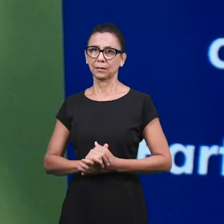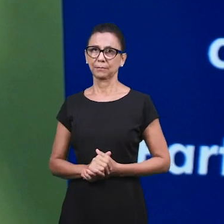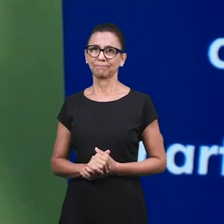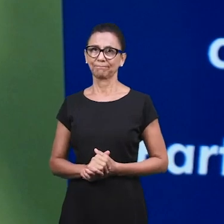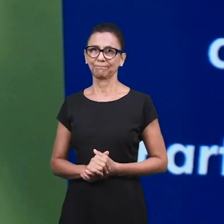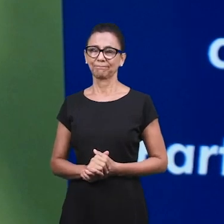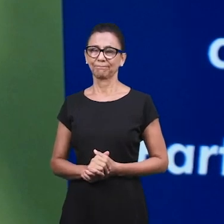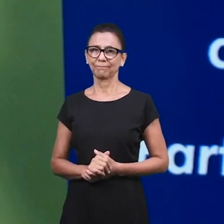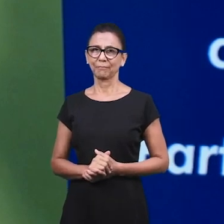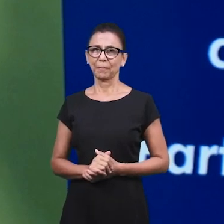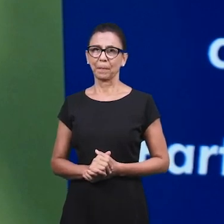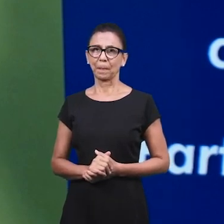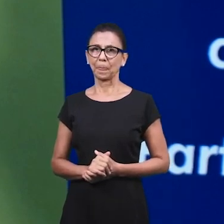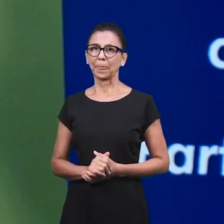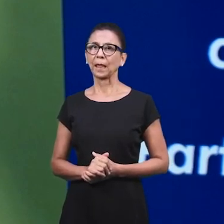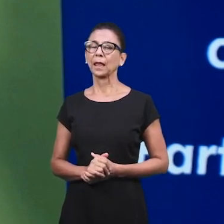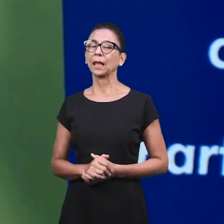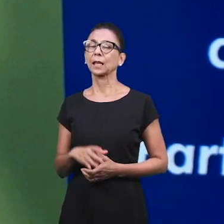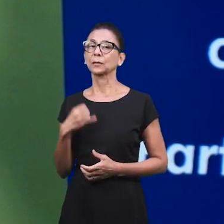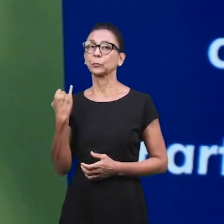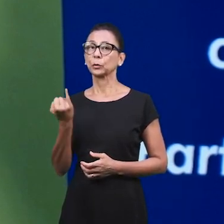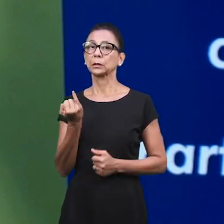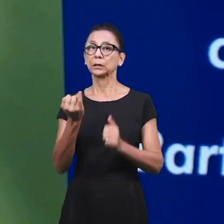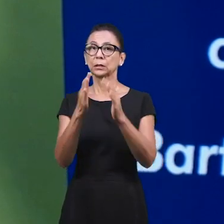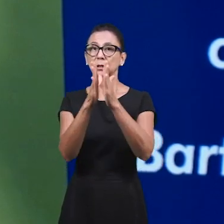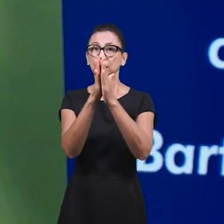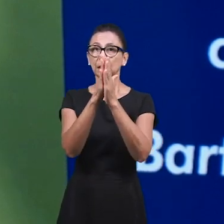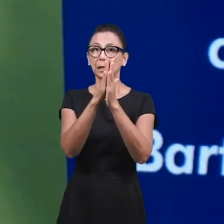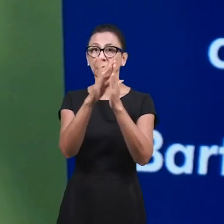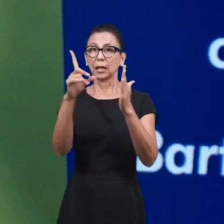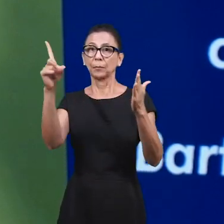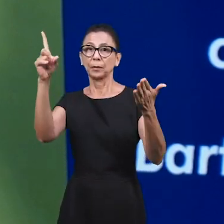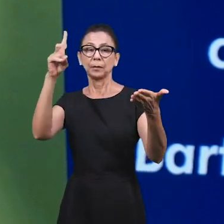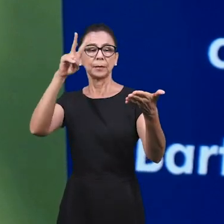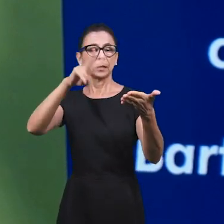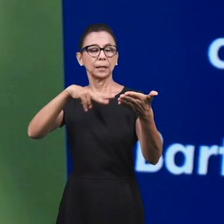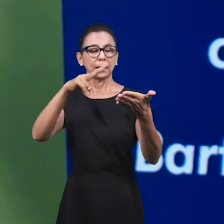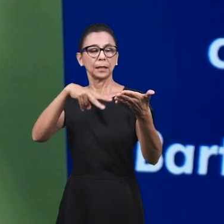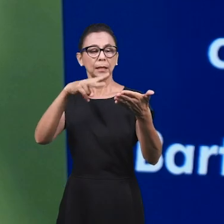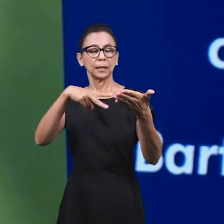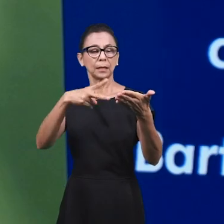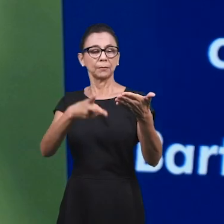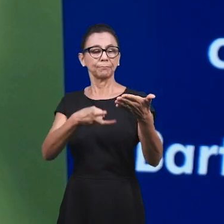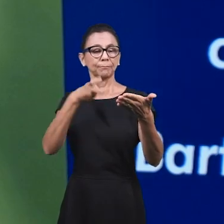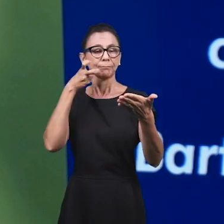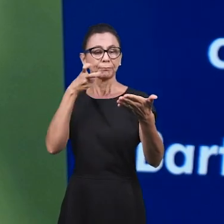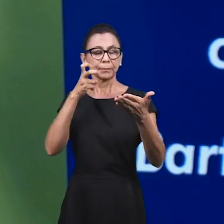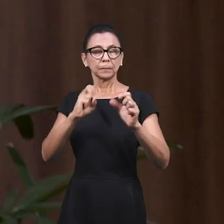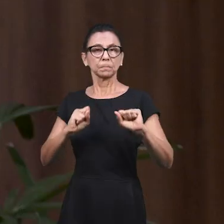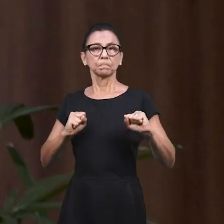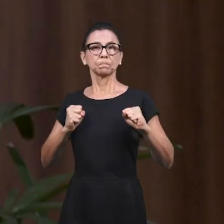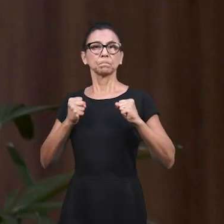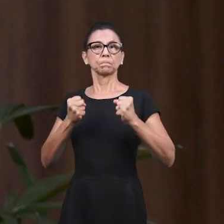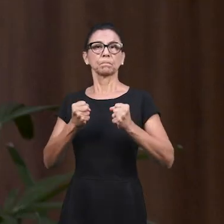directement de la parole vivante et de la parole révélée. L'Église, observez